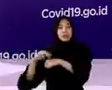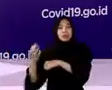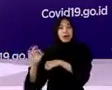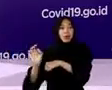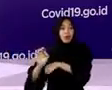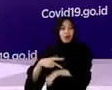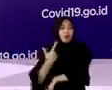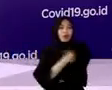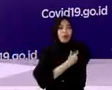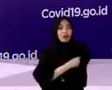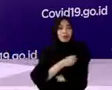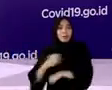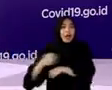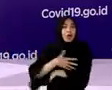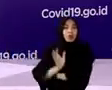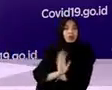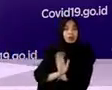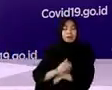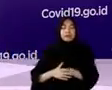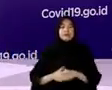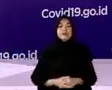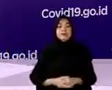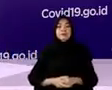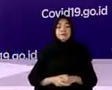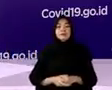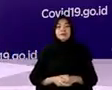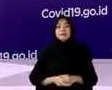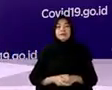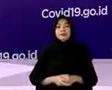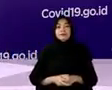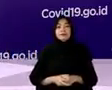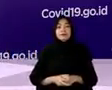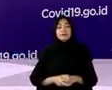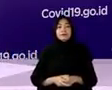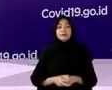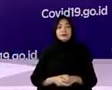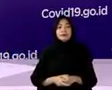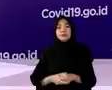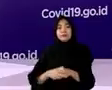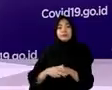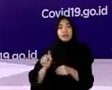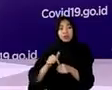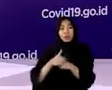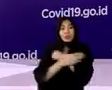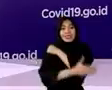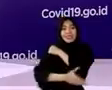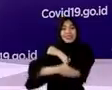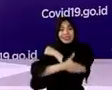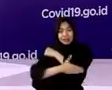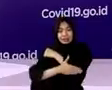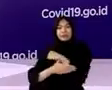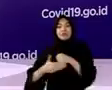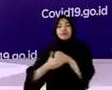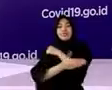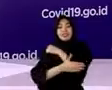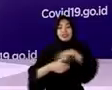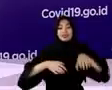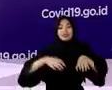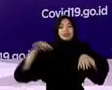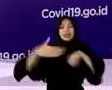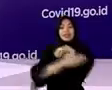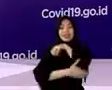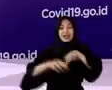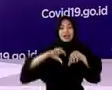Times. Pada prinsipnya, pencegahan masuknya transmisi lintas negara ataupun mutasi